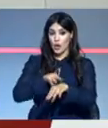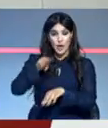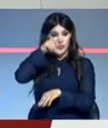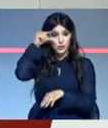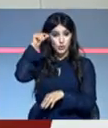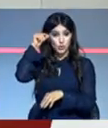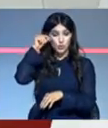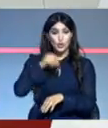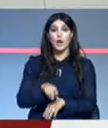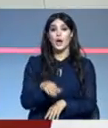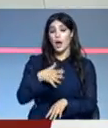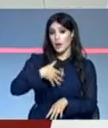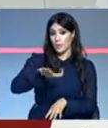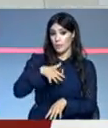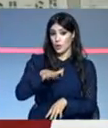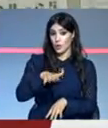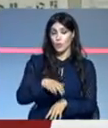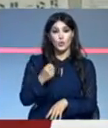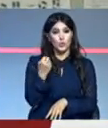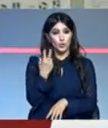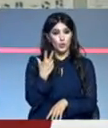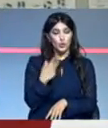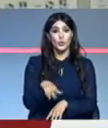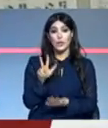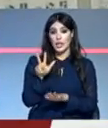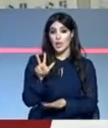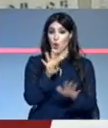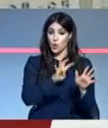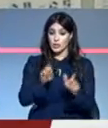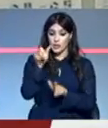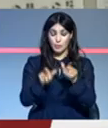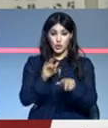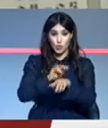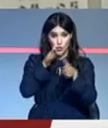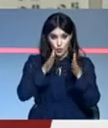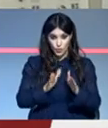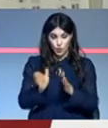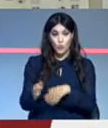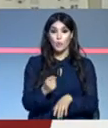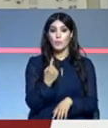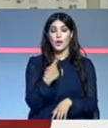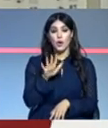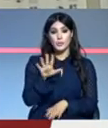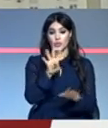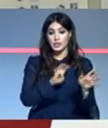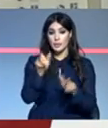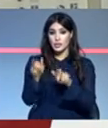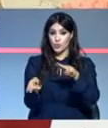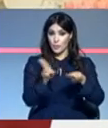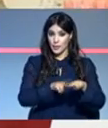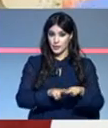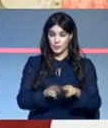الى خمسه الاف وثلاثمائه وثلاثه وتسعين اصابه مؤكده ومائه وخمسه وتسعين حاله وفاه